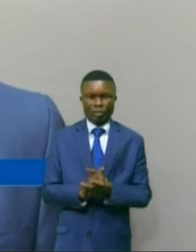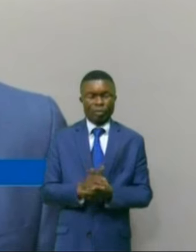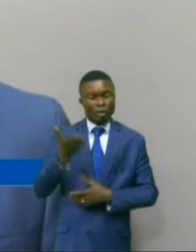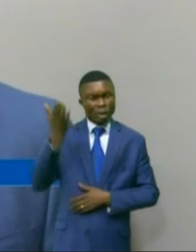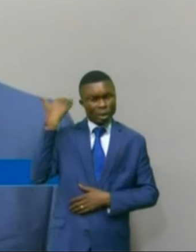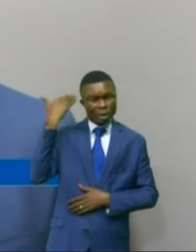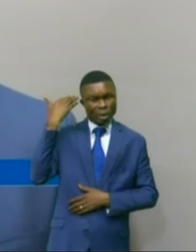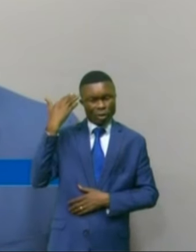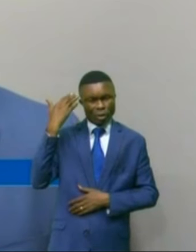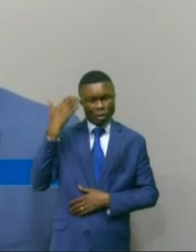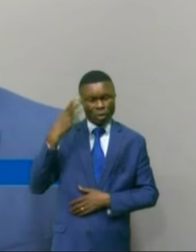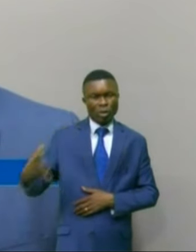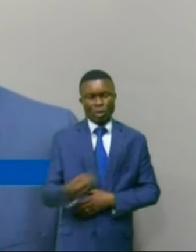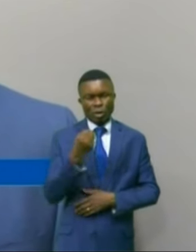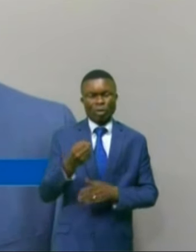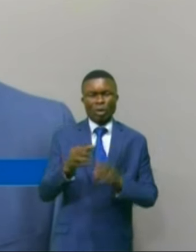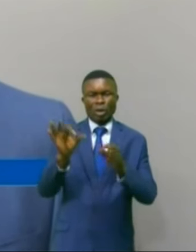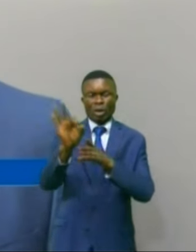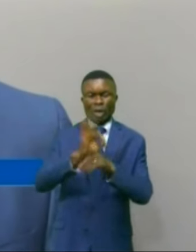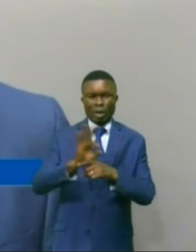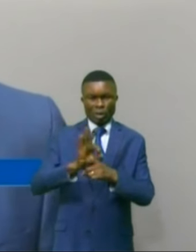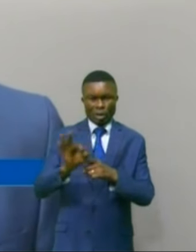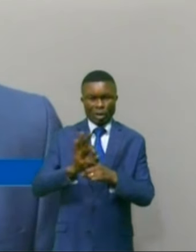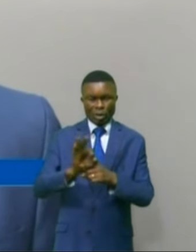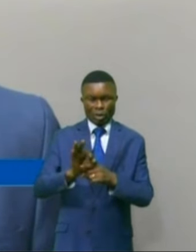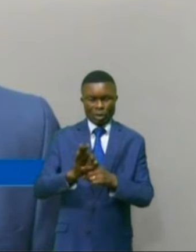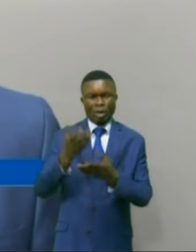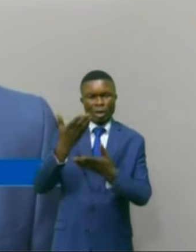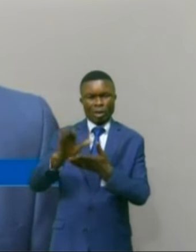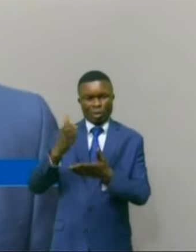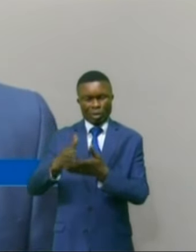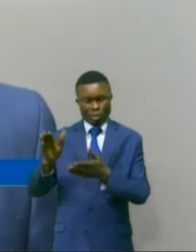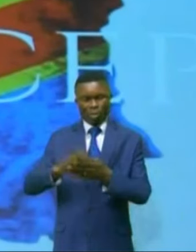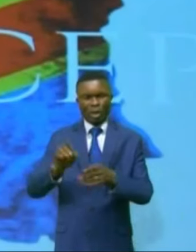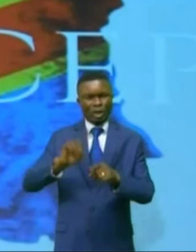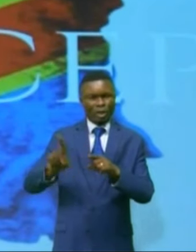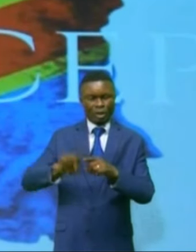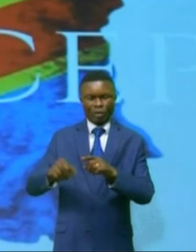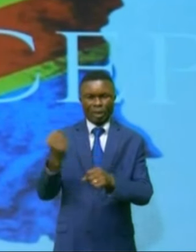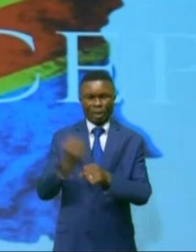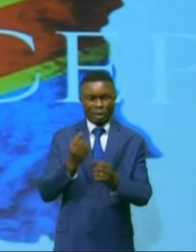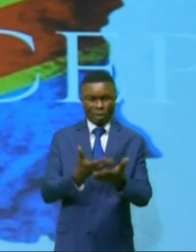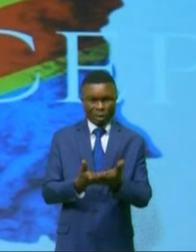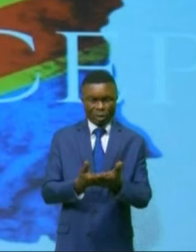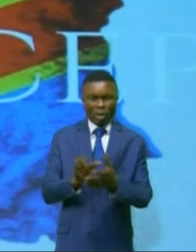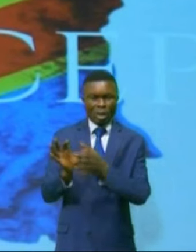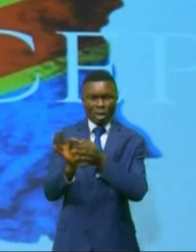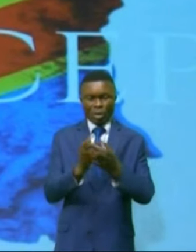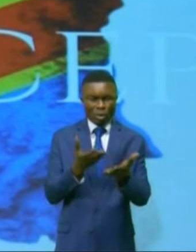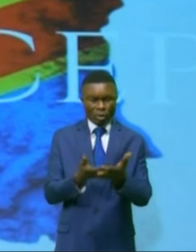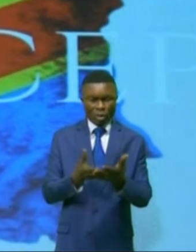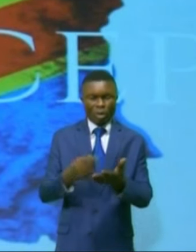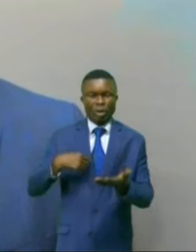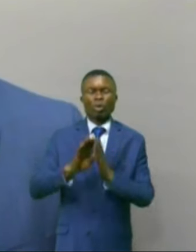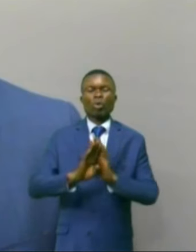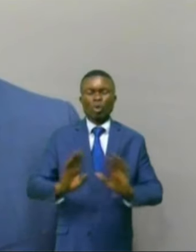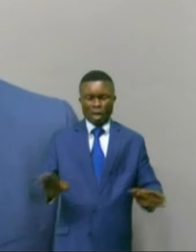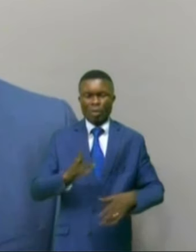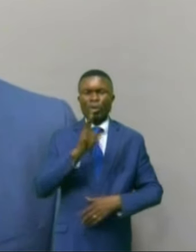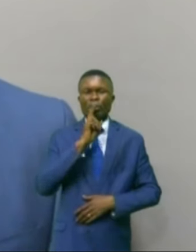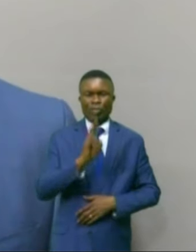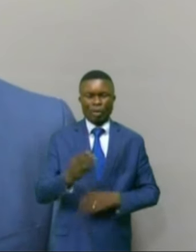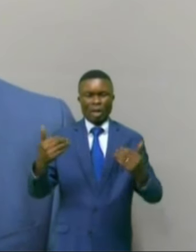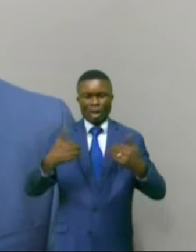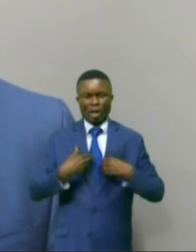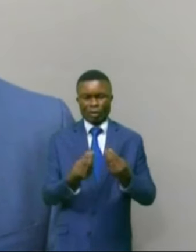une confiscation d'informations, l'information sera désormais partagée en différents services. Et avec cette collaboration, on arrivera absolument à avoir